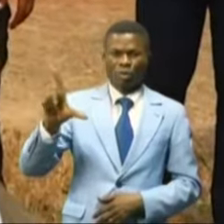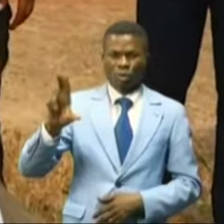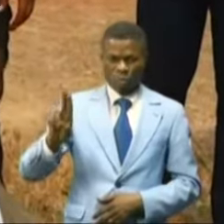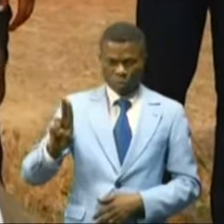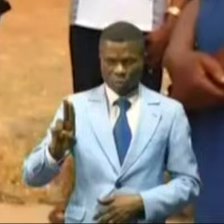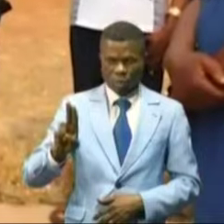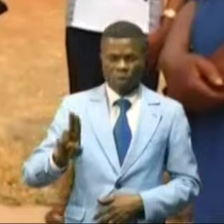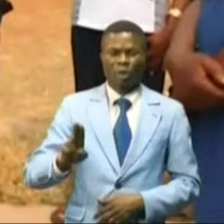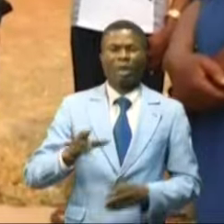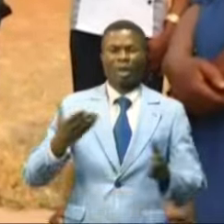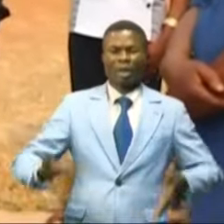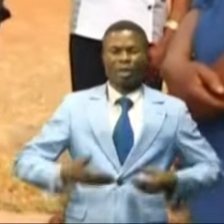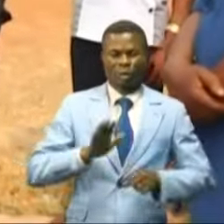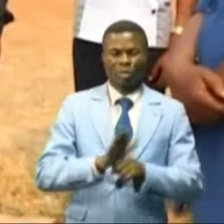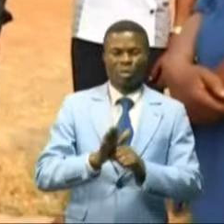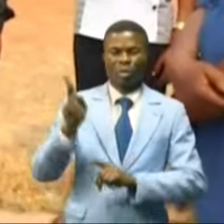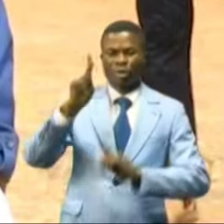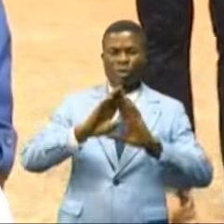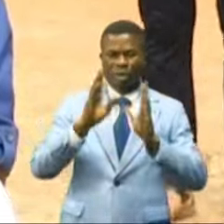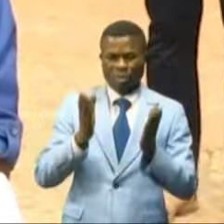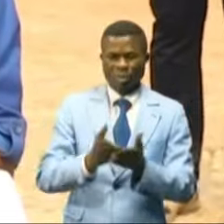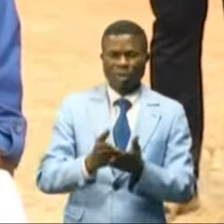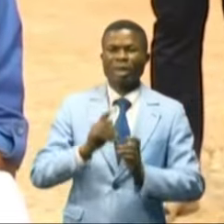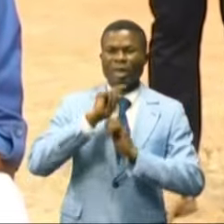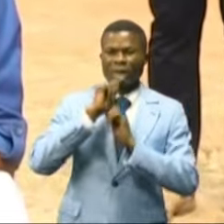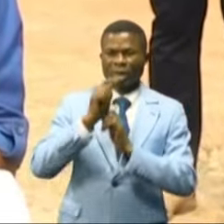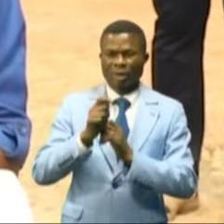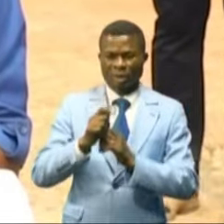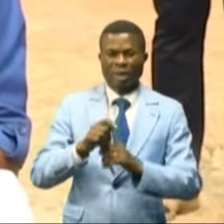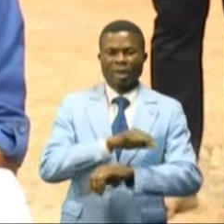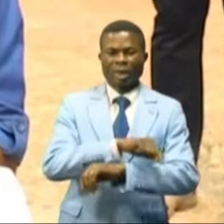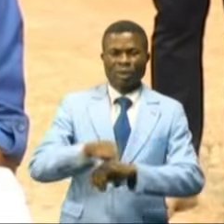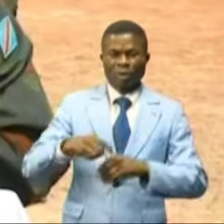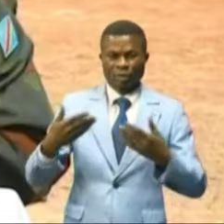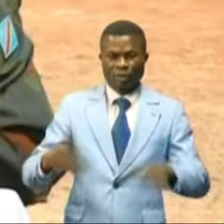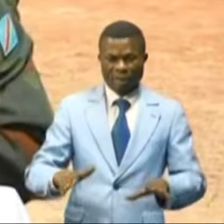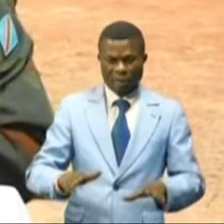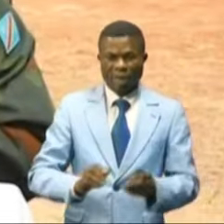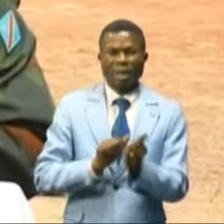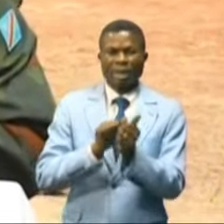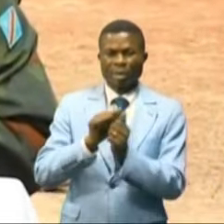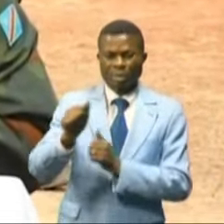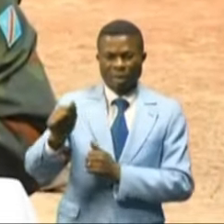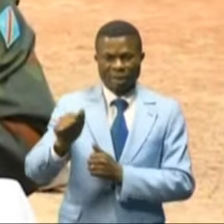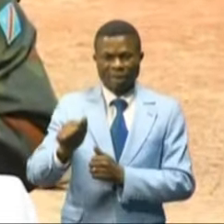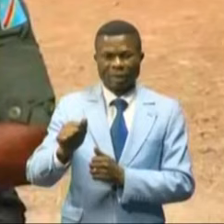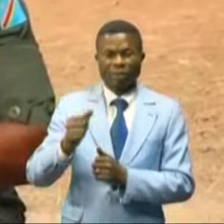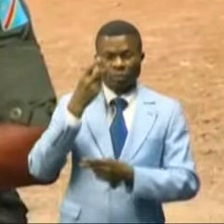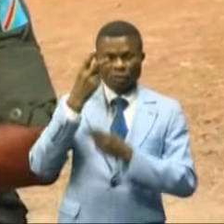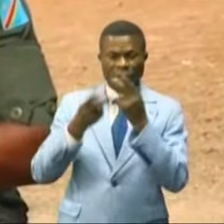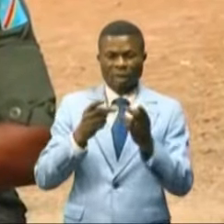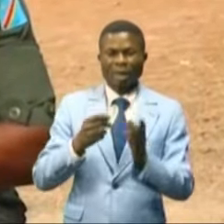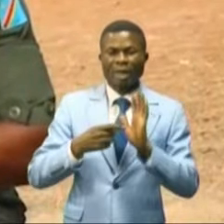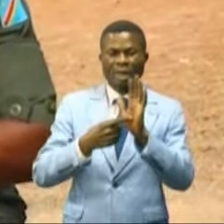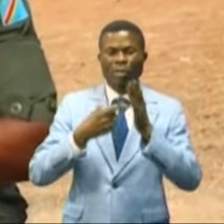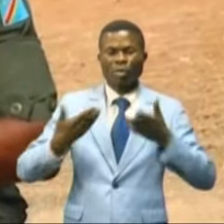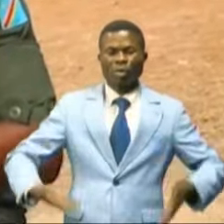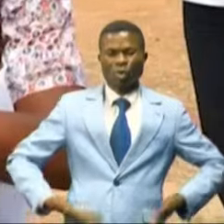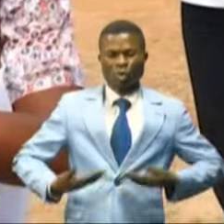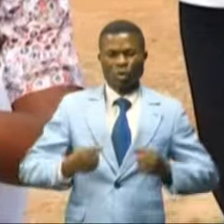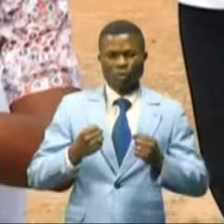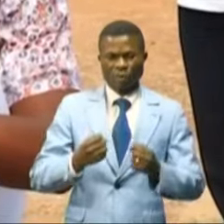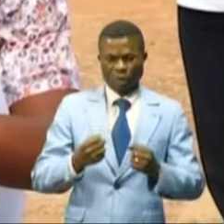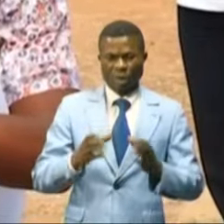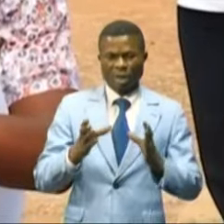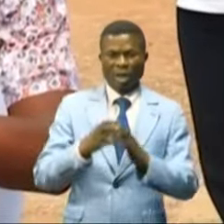véritable préoccupation des habitants. Le geste a fait l'admiration de l'administrateur du territoire qui a exprimé sa gratitude